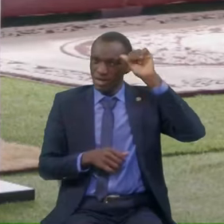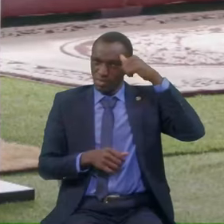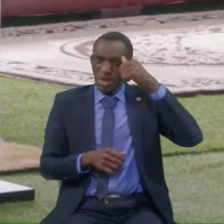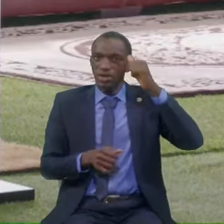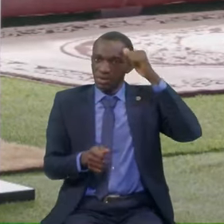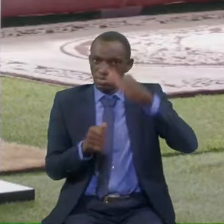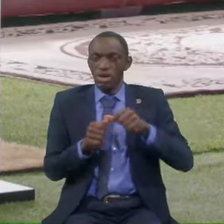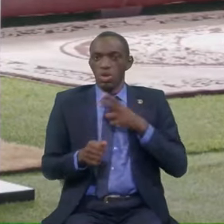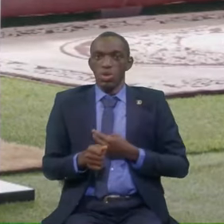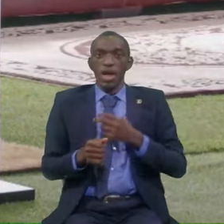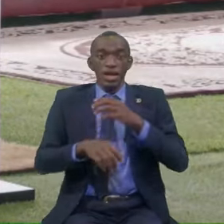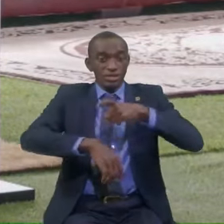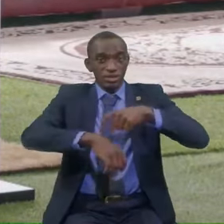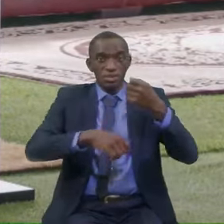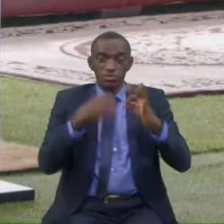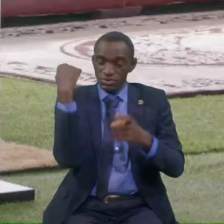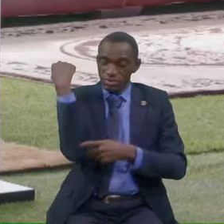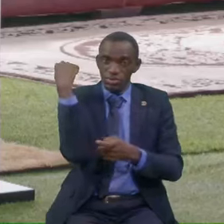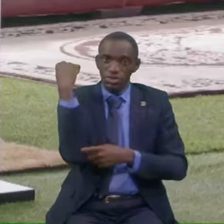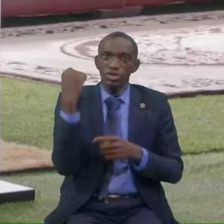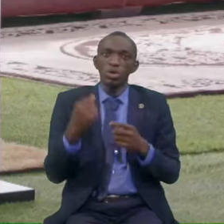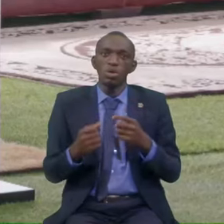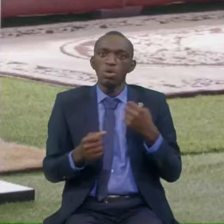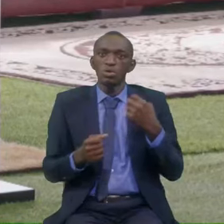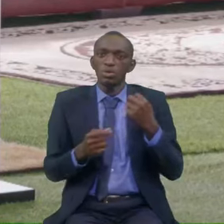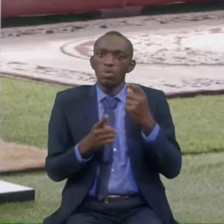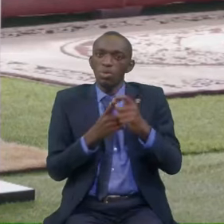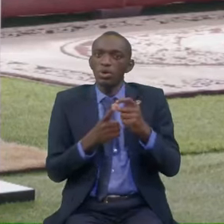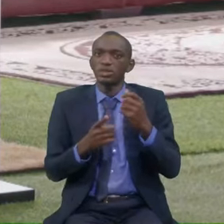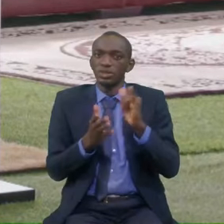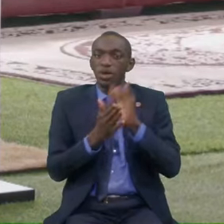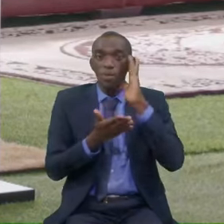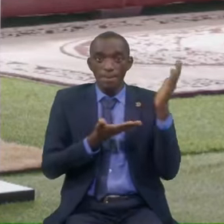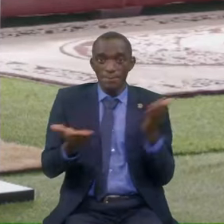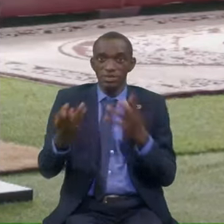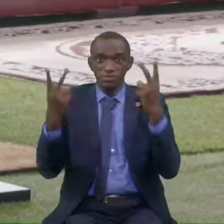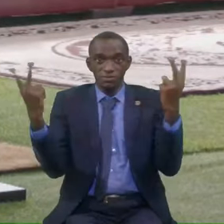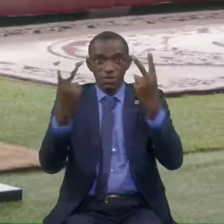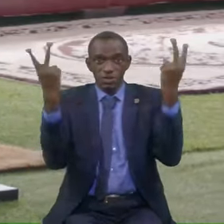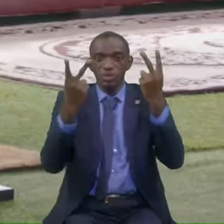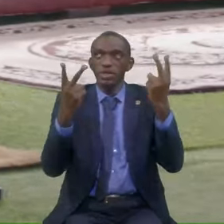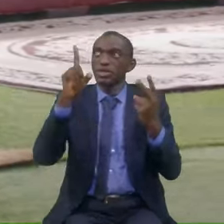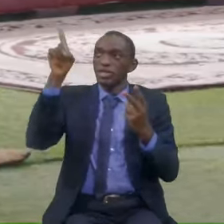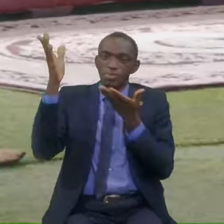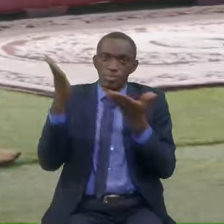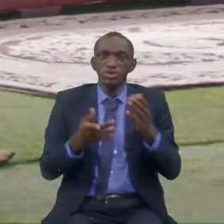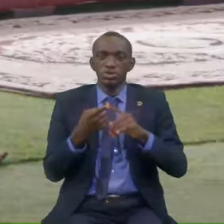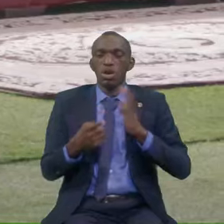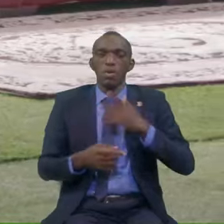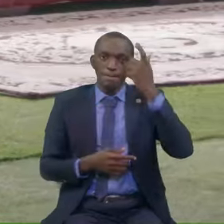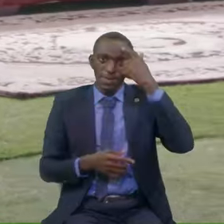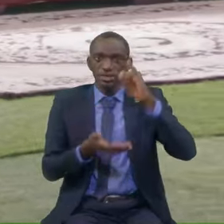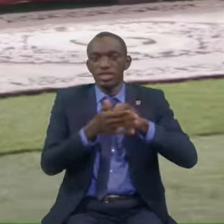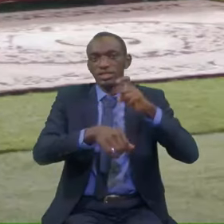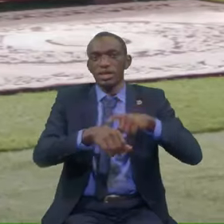au moment de la tentation, la parole que nous avons entendue, mais nous donne la victoire. Et il nous rappelle toutes choses. Quand les